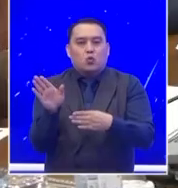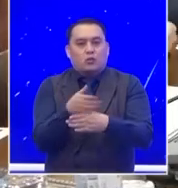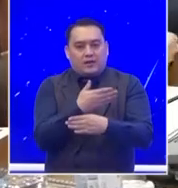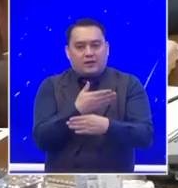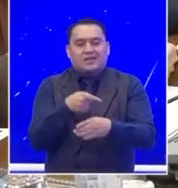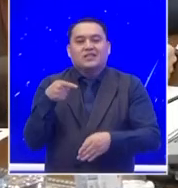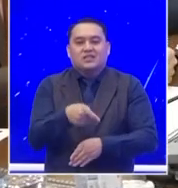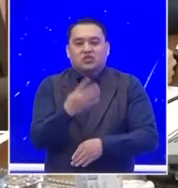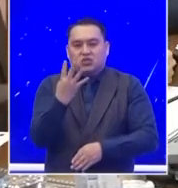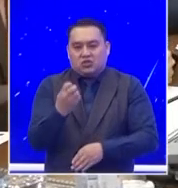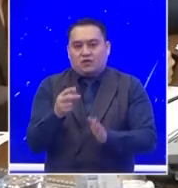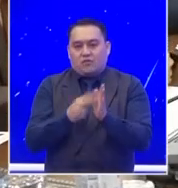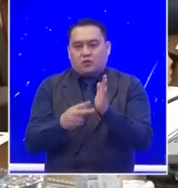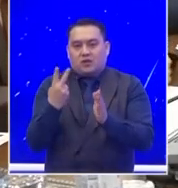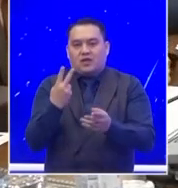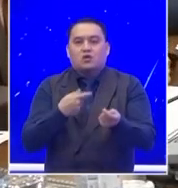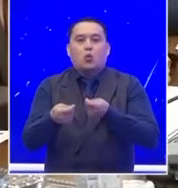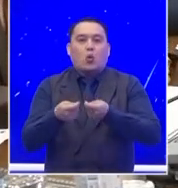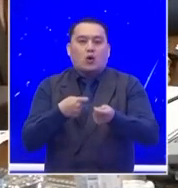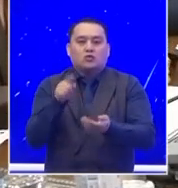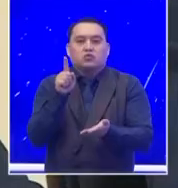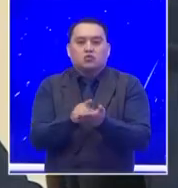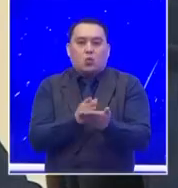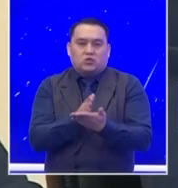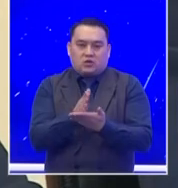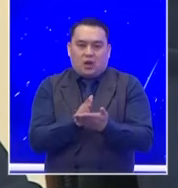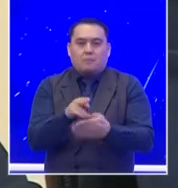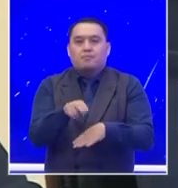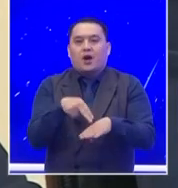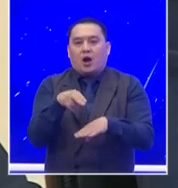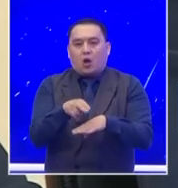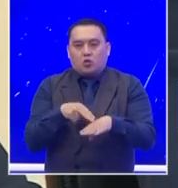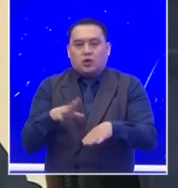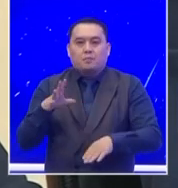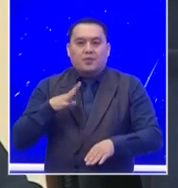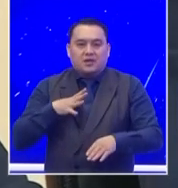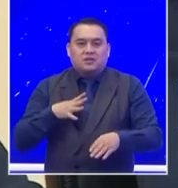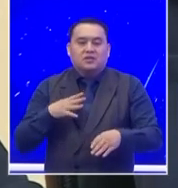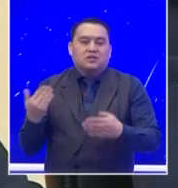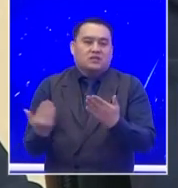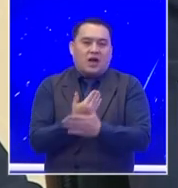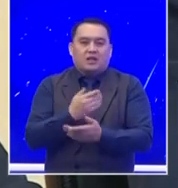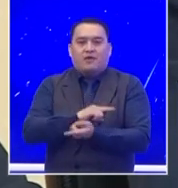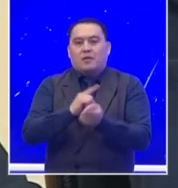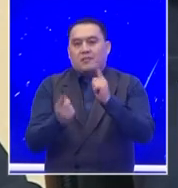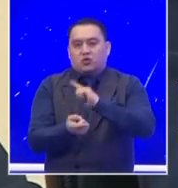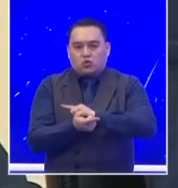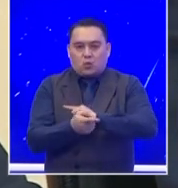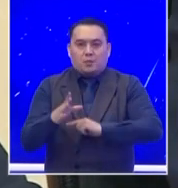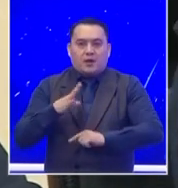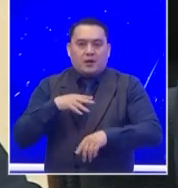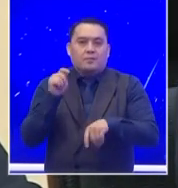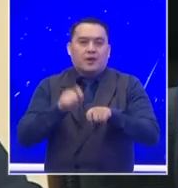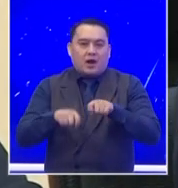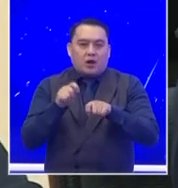и 1483 руководящих должностей. Также дорожно-патрульная полиция была реорганизована в патрульную. В настоящее время